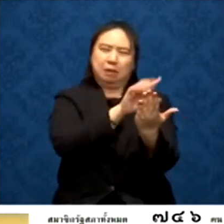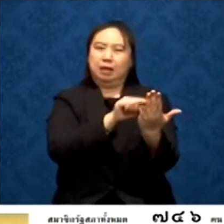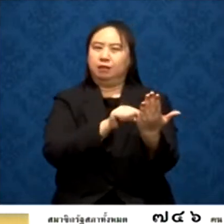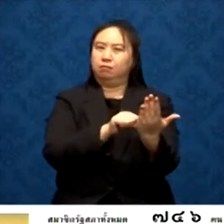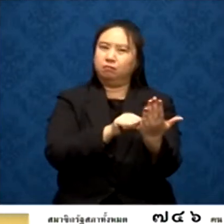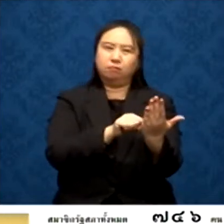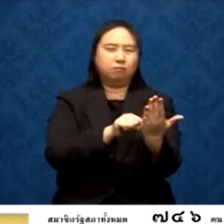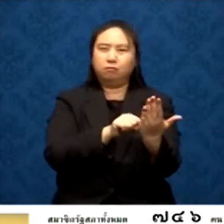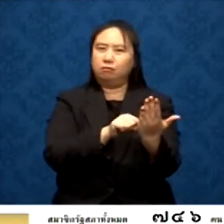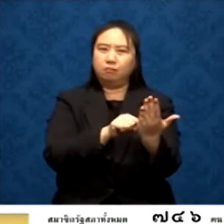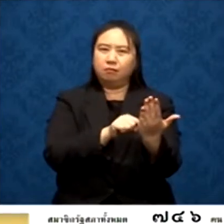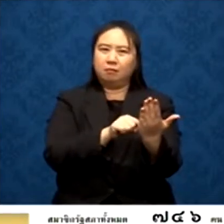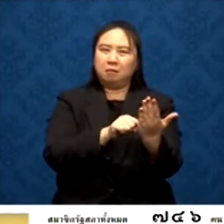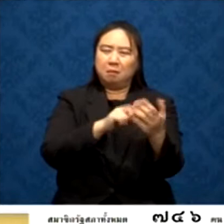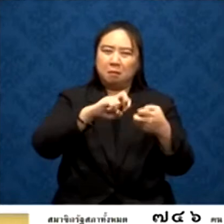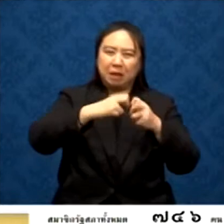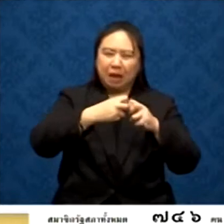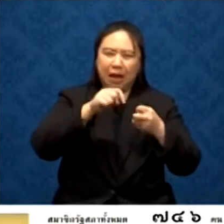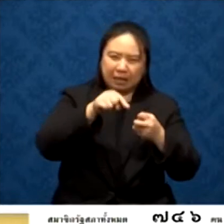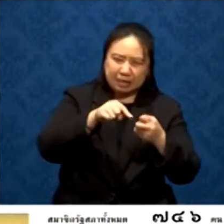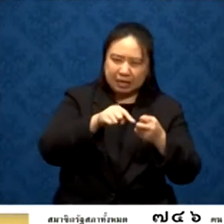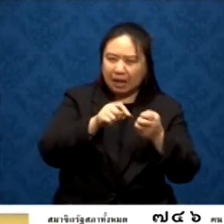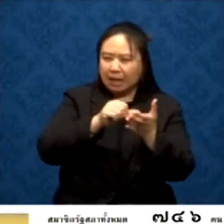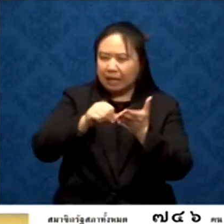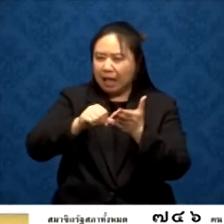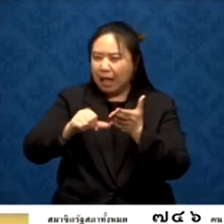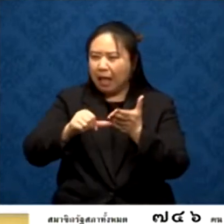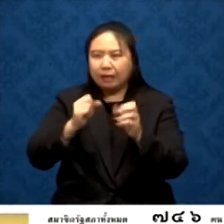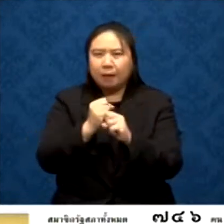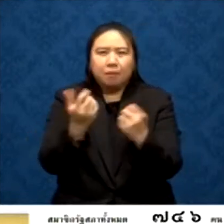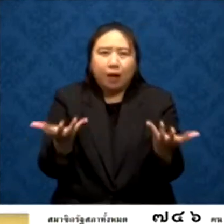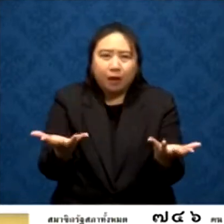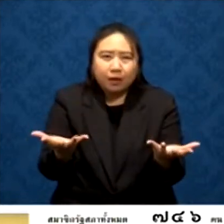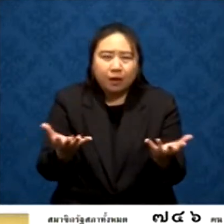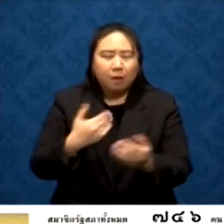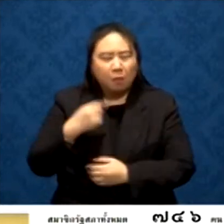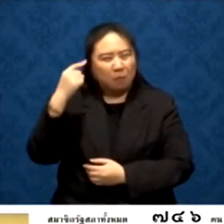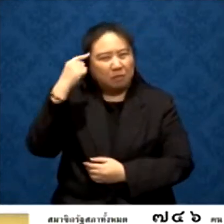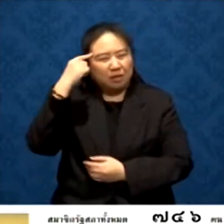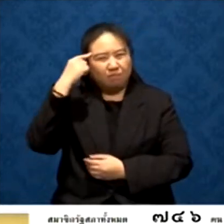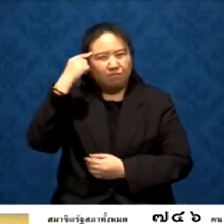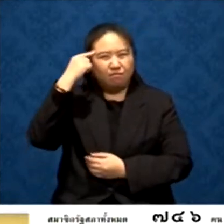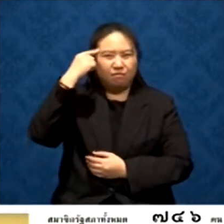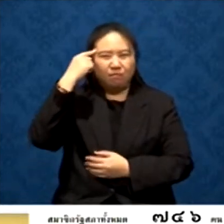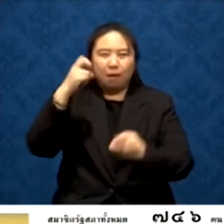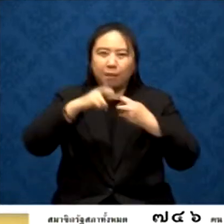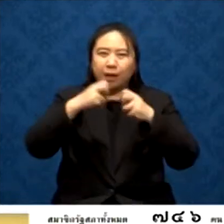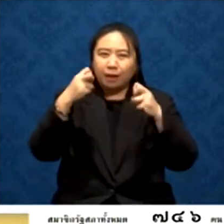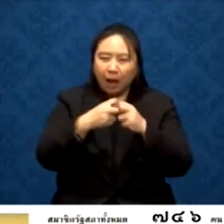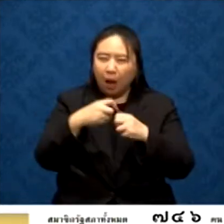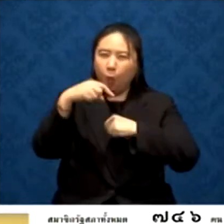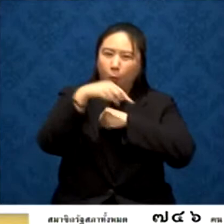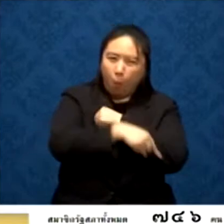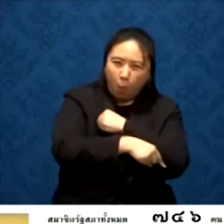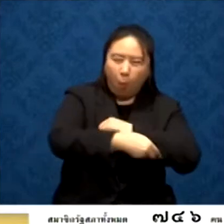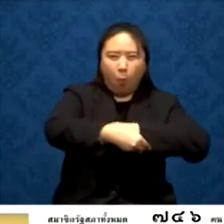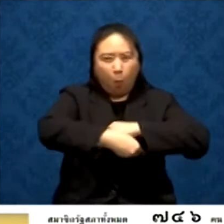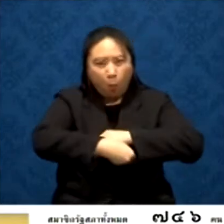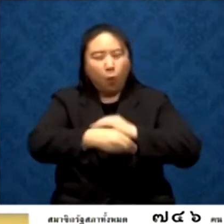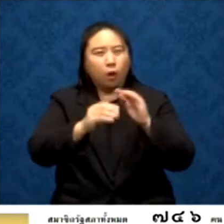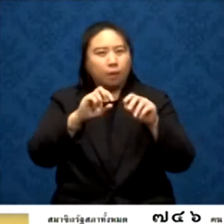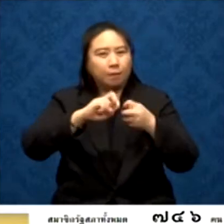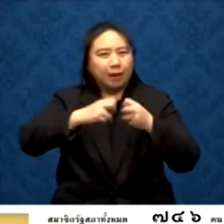ดพ้นจากวงจรอุบาทได้ยังไงผมนึกไม่ออกว่าปัญหาการทุจริตคอร์รัปชันที่กำลังเกิ